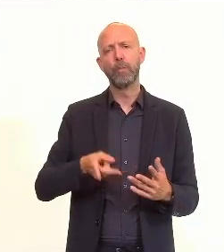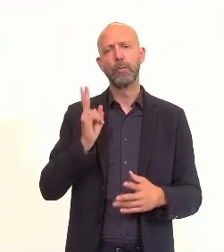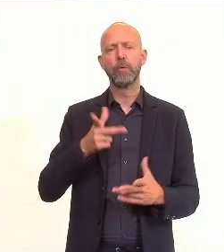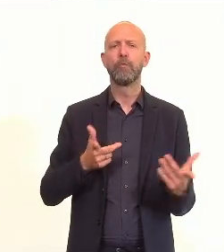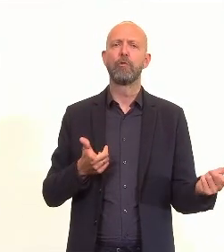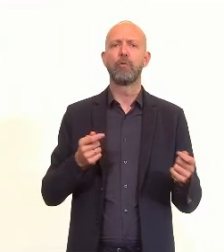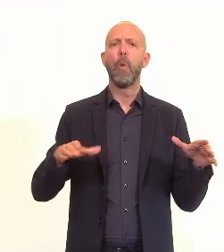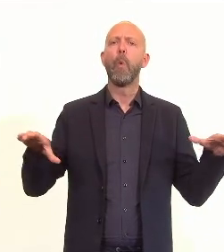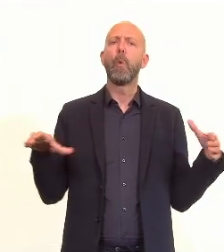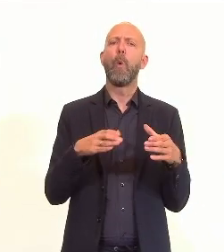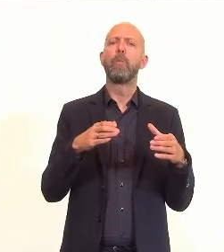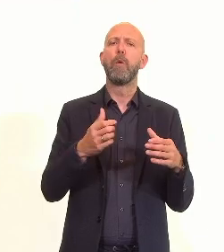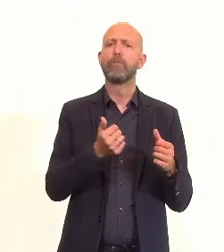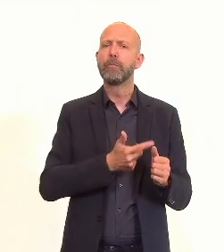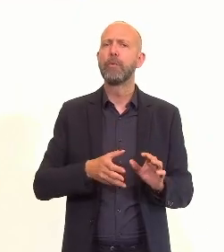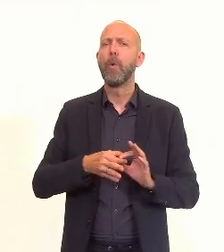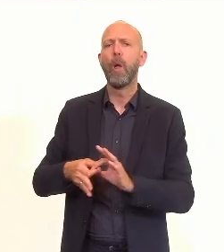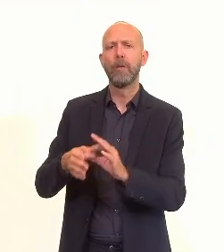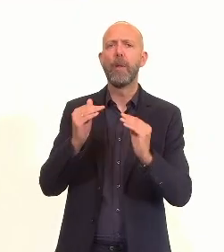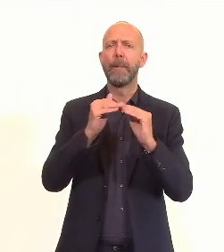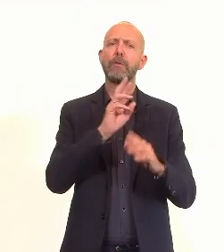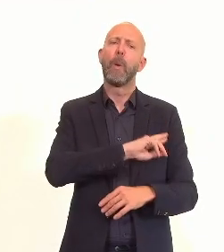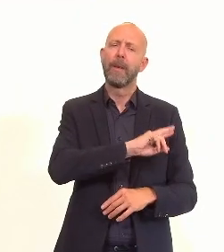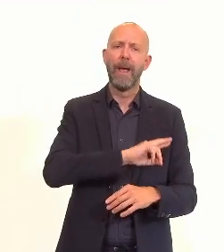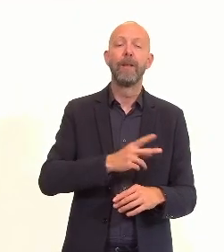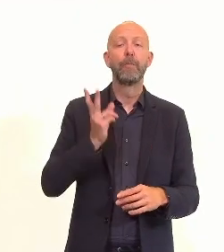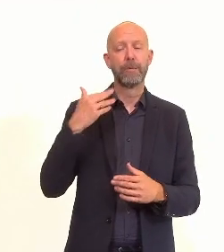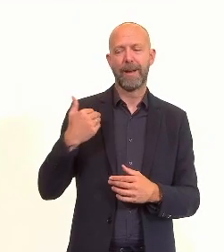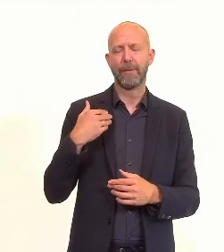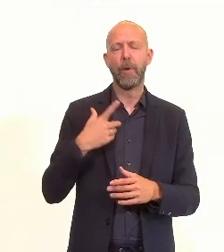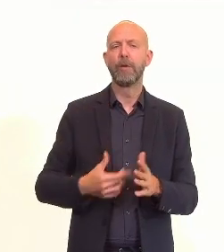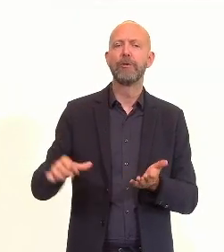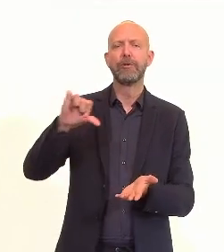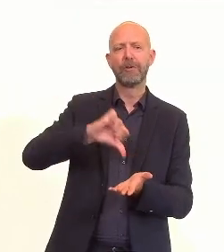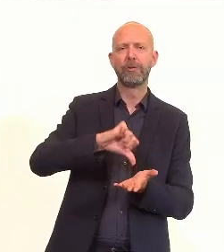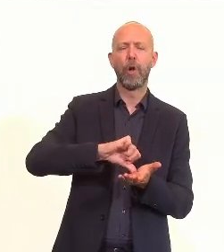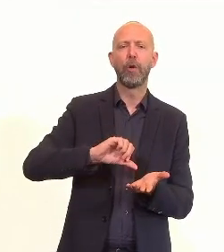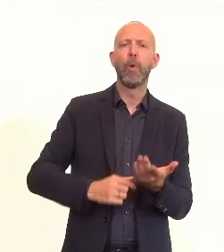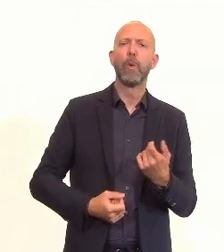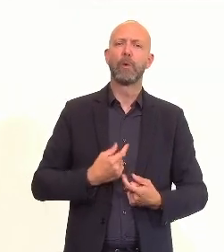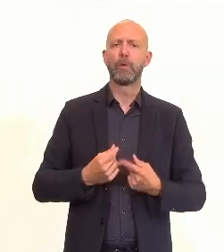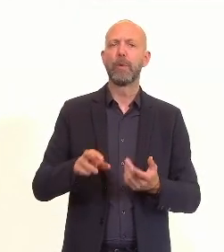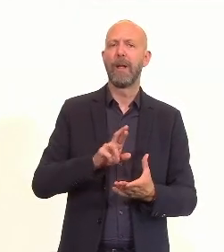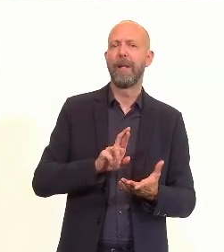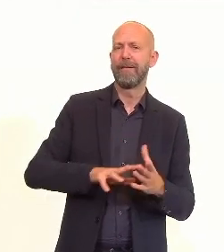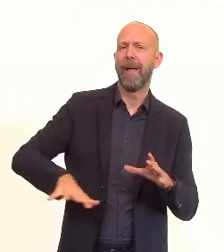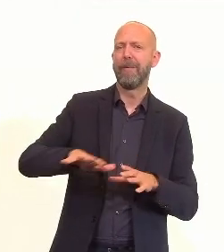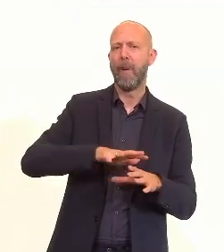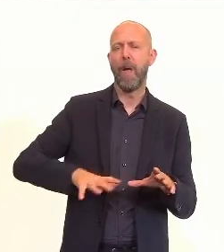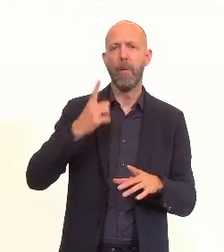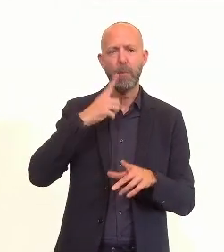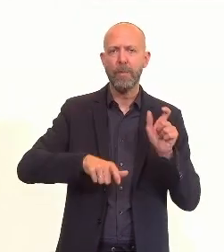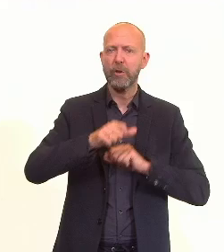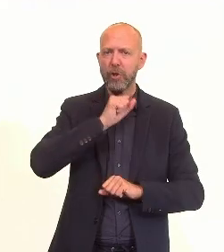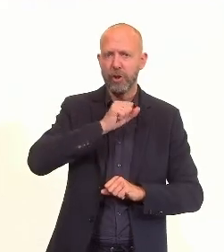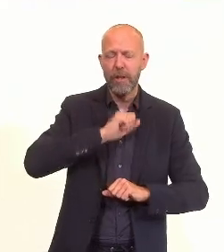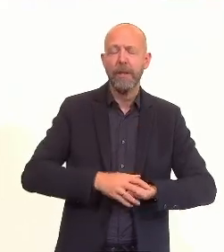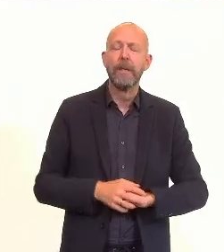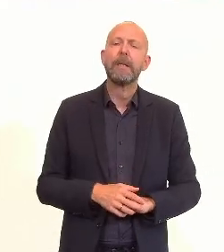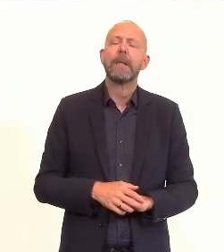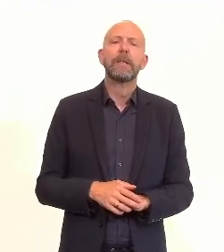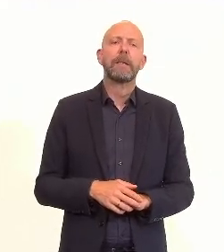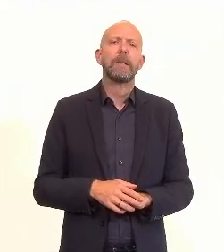de coopération de 10 maisons de retraite et plus récemment un centre de ressources territoriales pour personnes âgées. Mais c'est